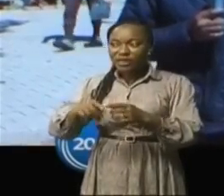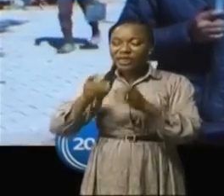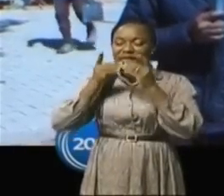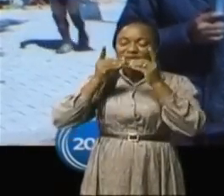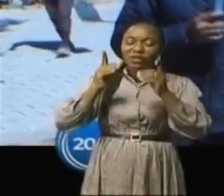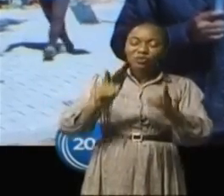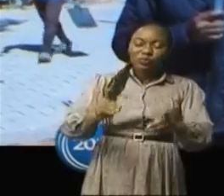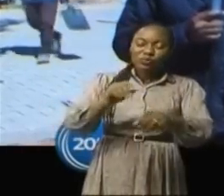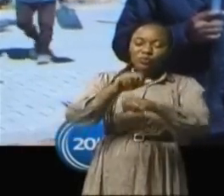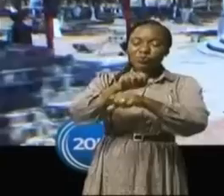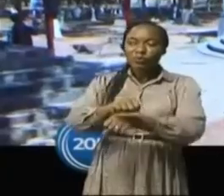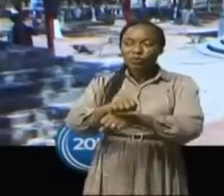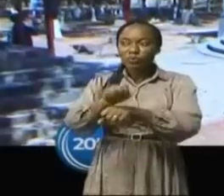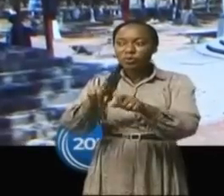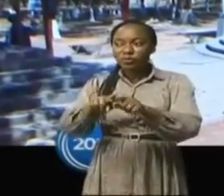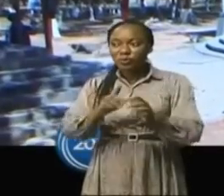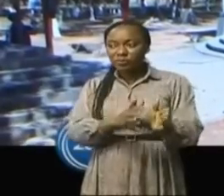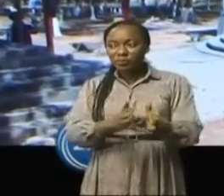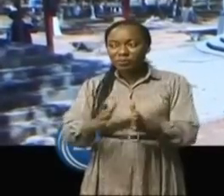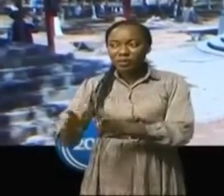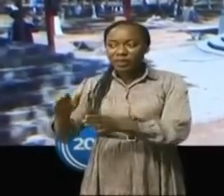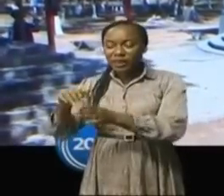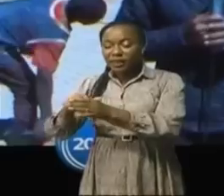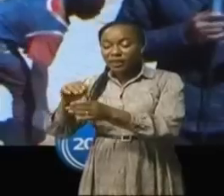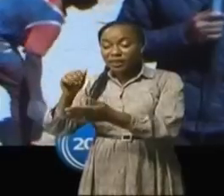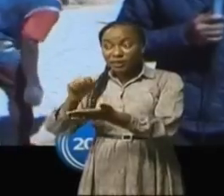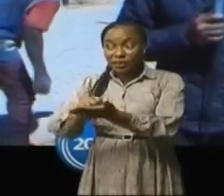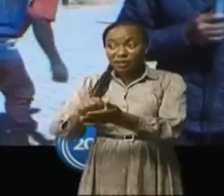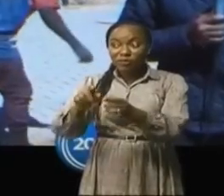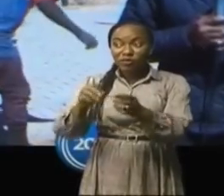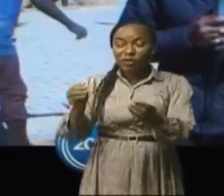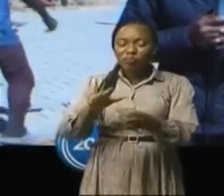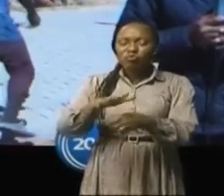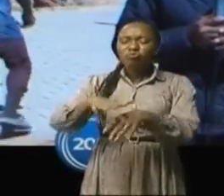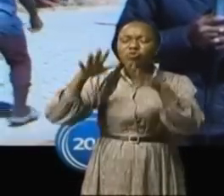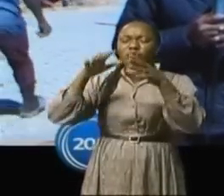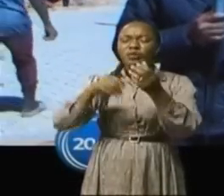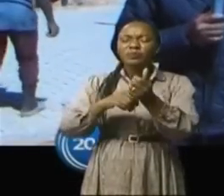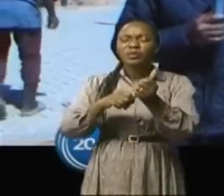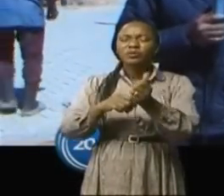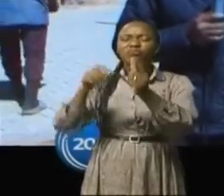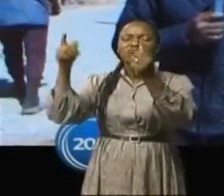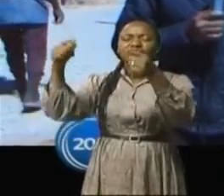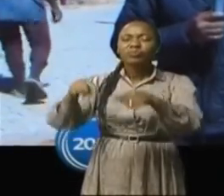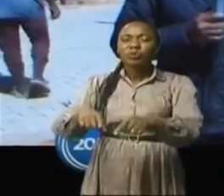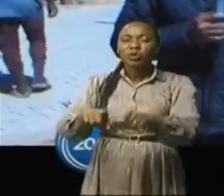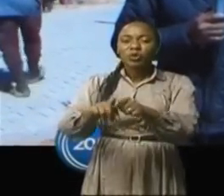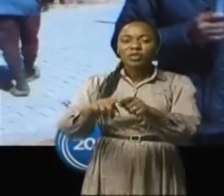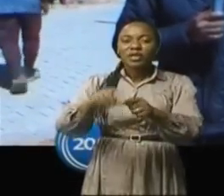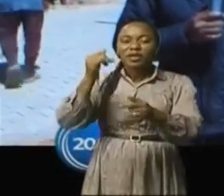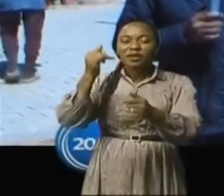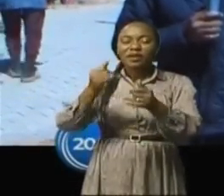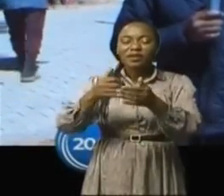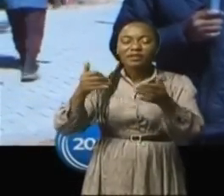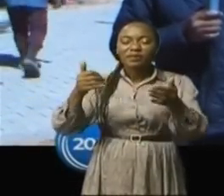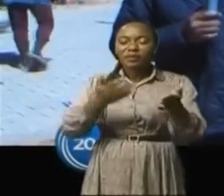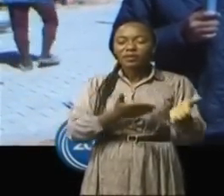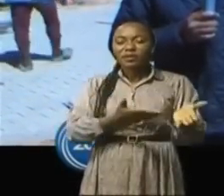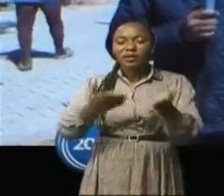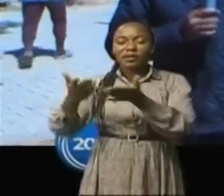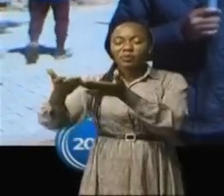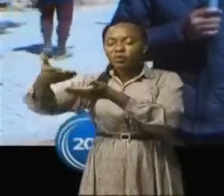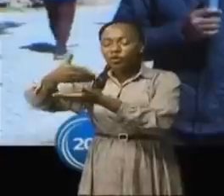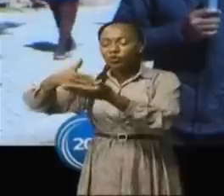culturelles et religieuses sont prévues à cet effet en présence de nombreux officiels et ce sera avant le départ pour